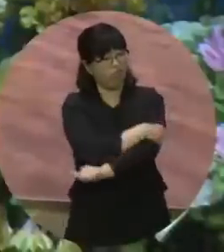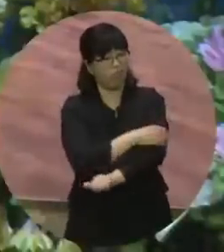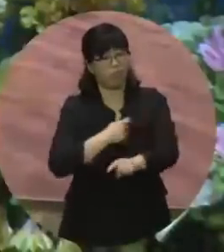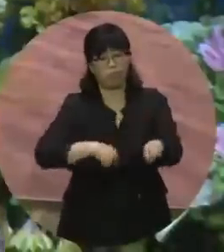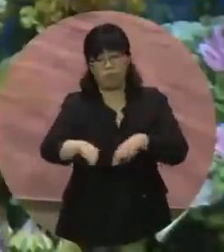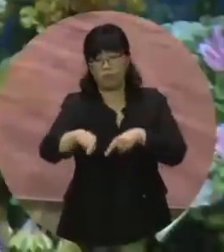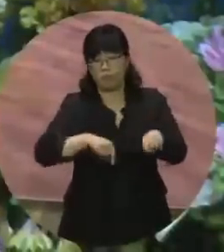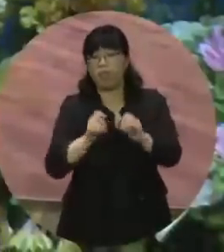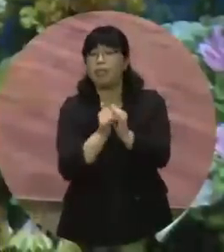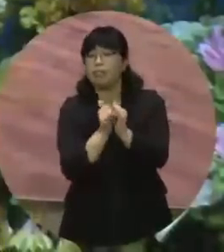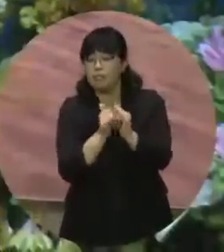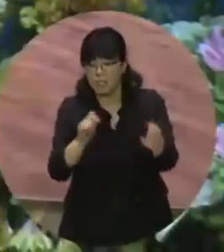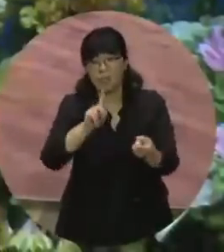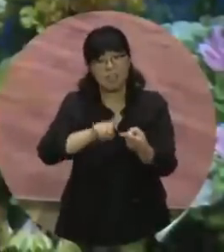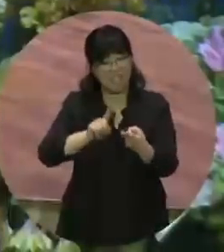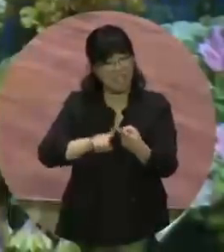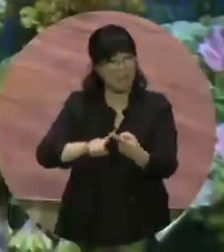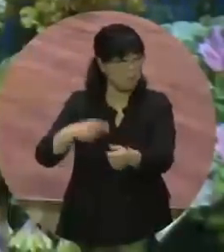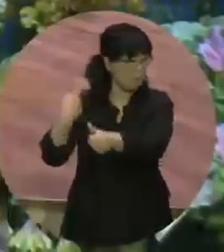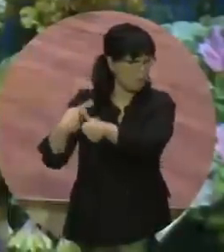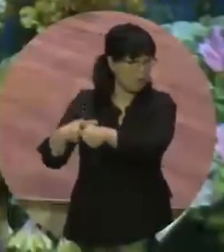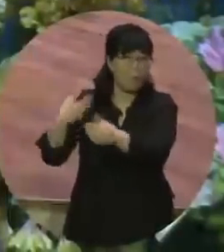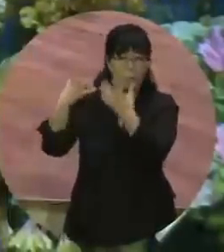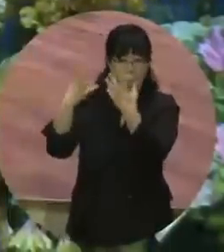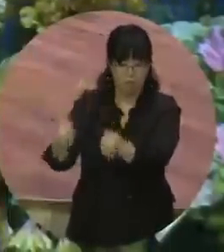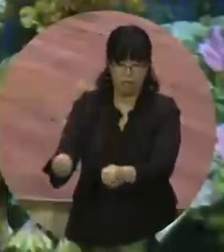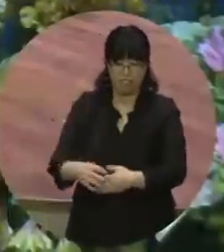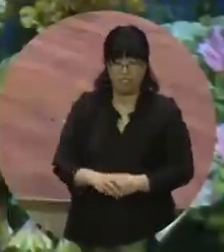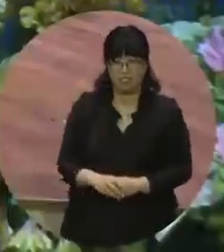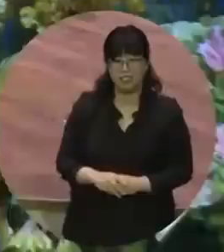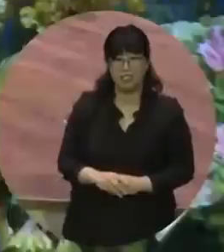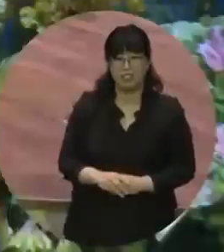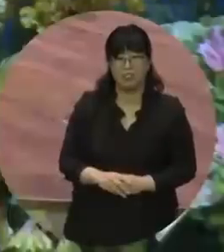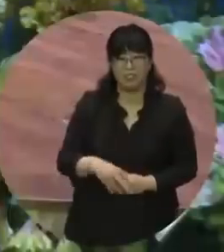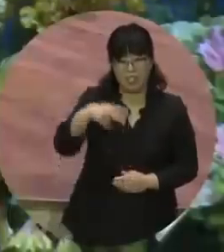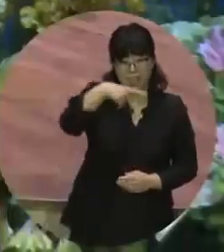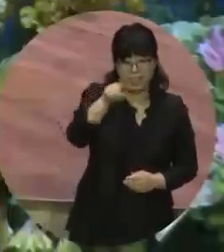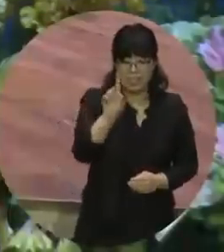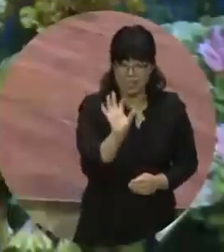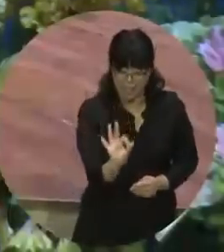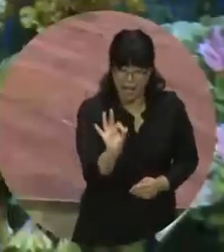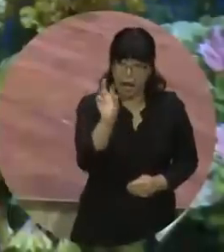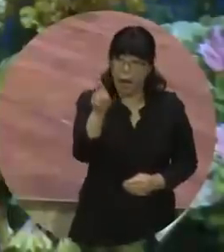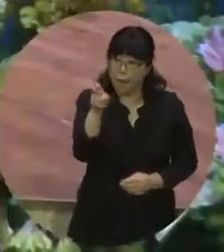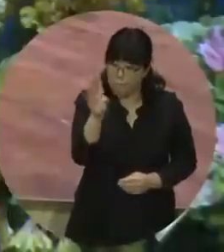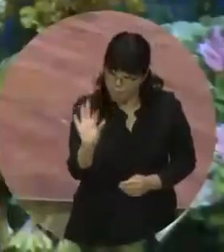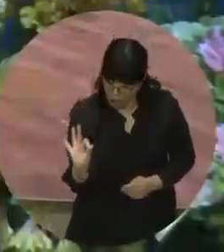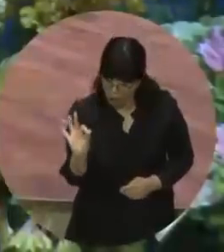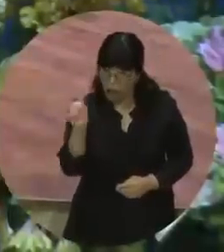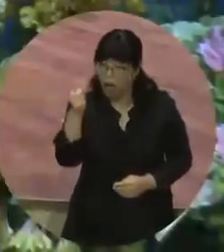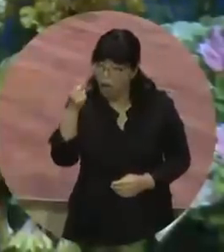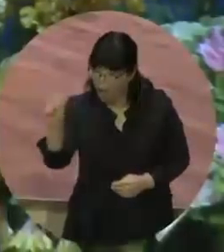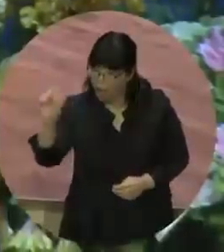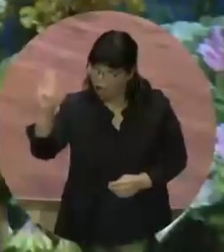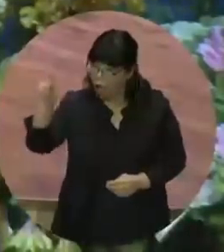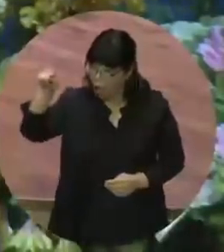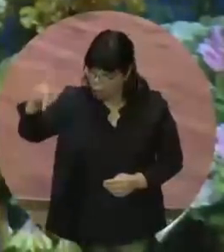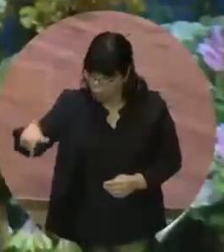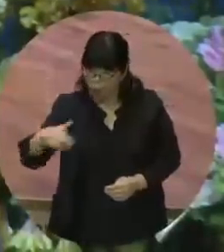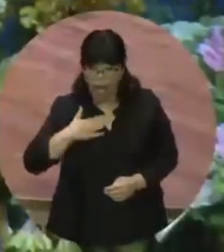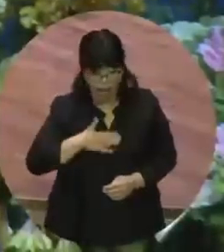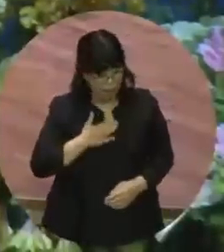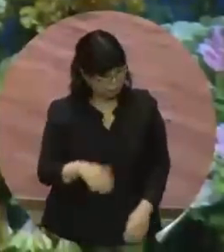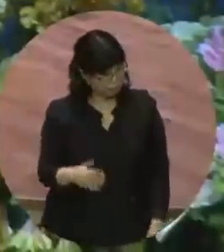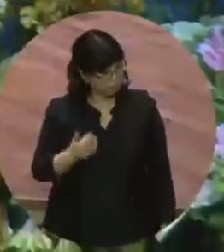말하는, 그러니까 상명하복 스타일이에요. 그러니까 위에서 지시하면 그냥 따라. 이런